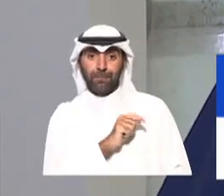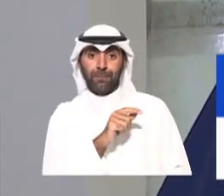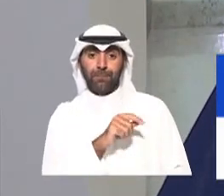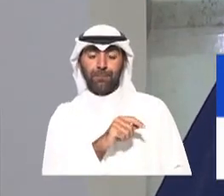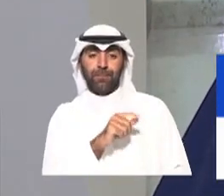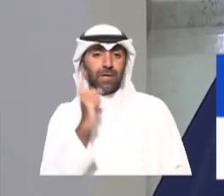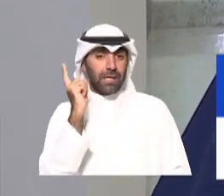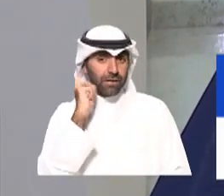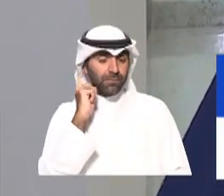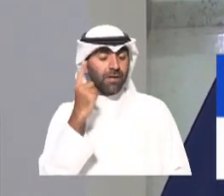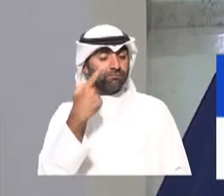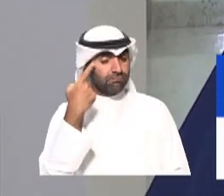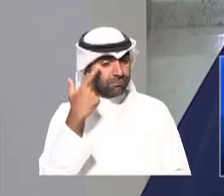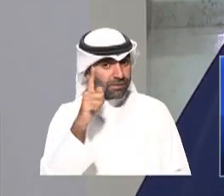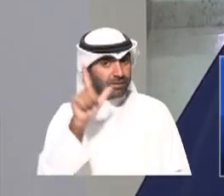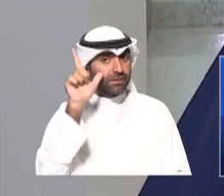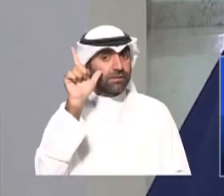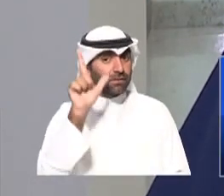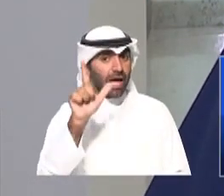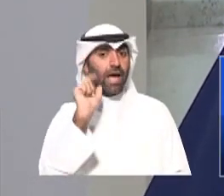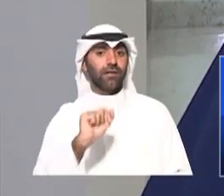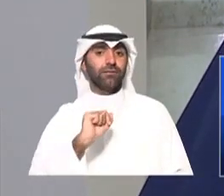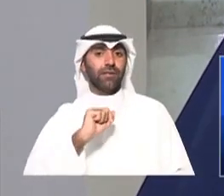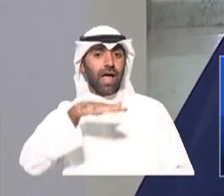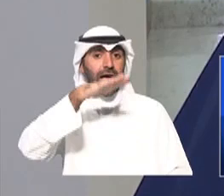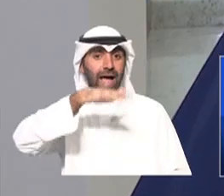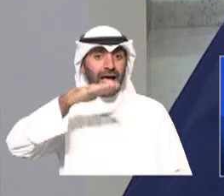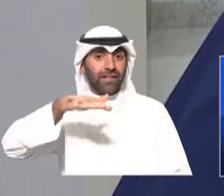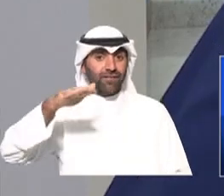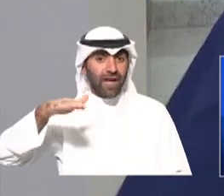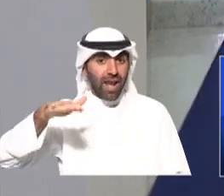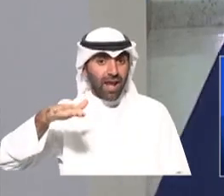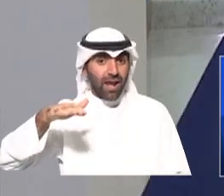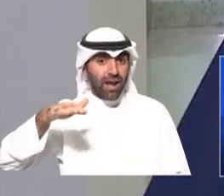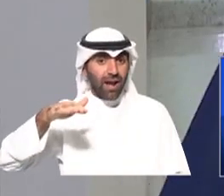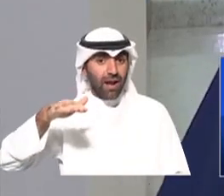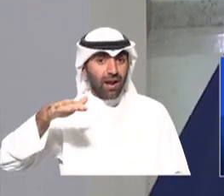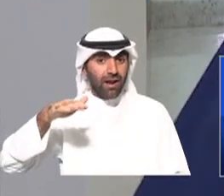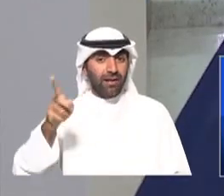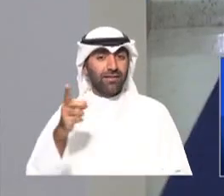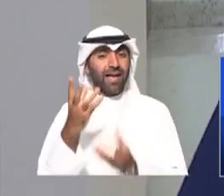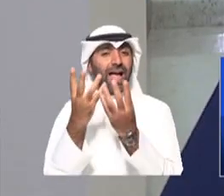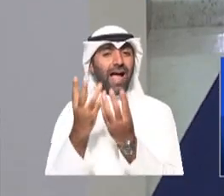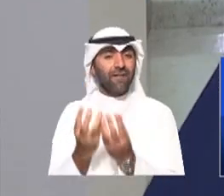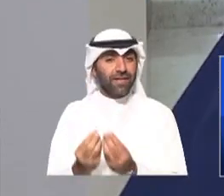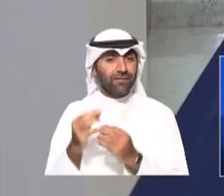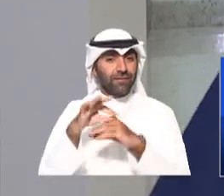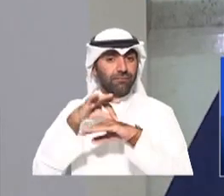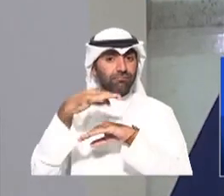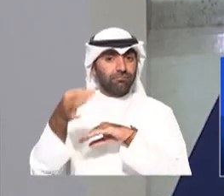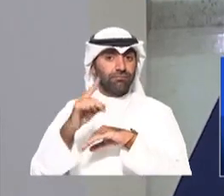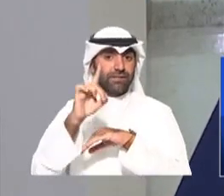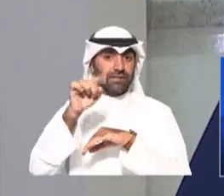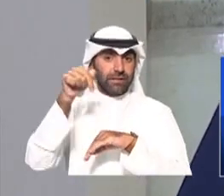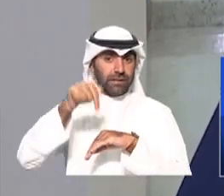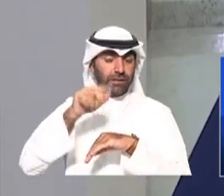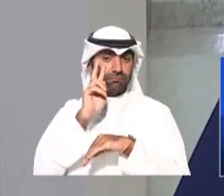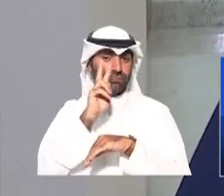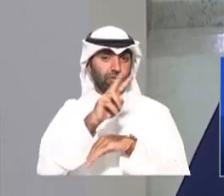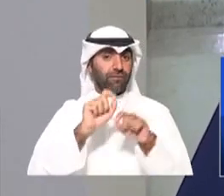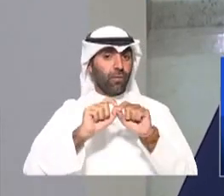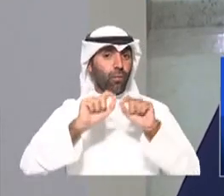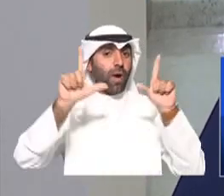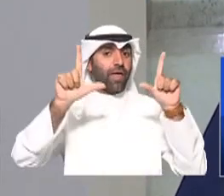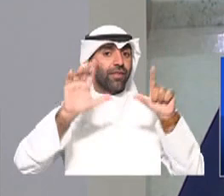أقل عرضة للمضاعفات، ولكن ممكن يعني يكونون عليهم ناقل لهذا المرض، ممكن يحشهم المرض خفيف لكن ينقل حق الناس